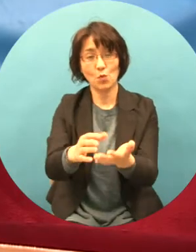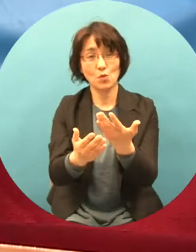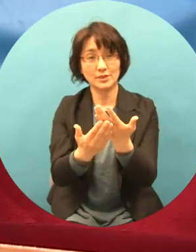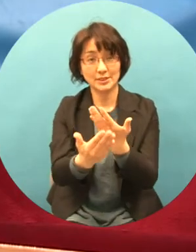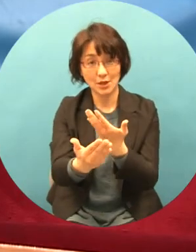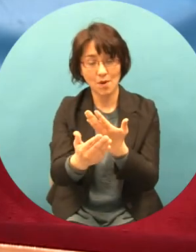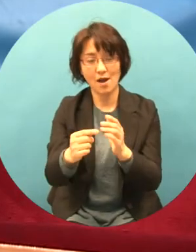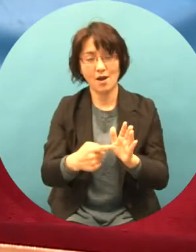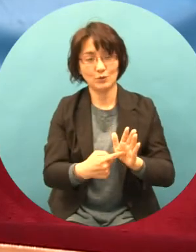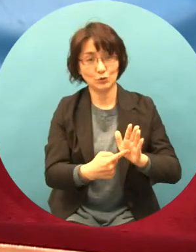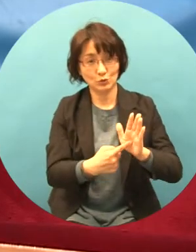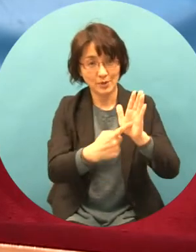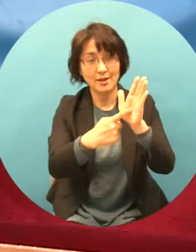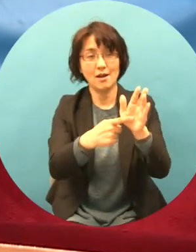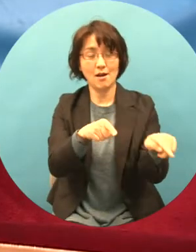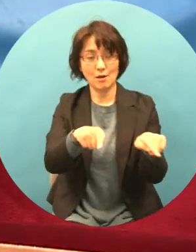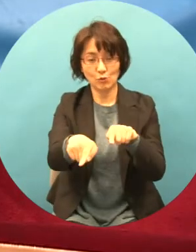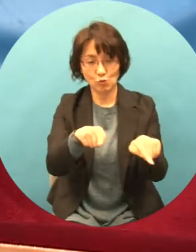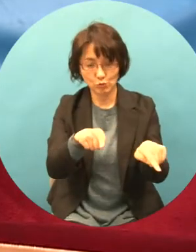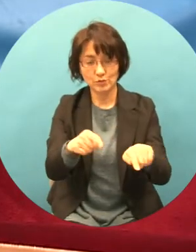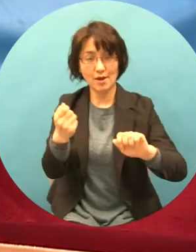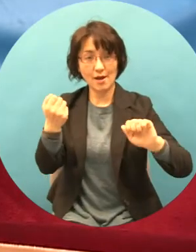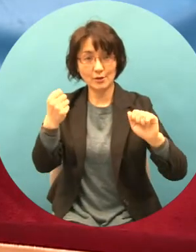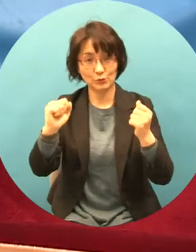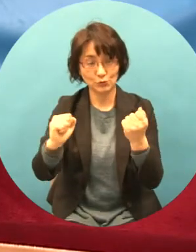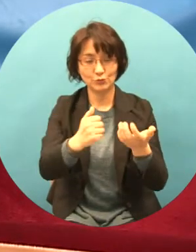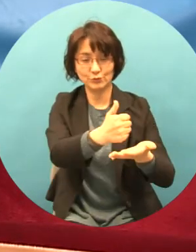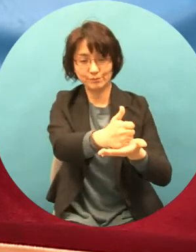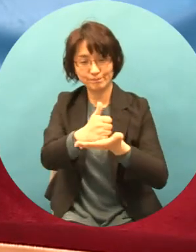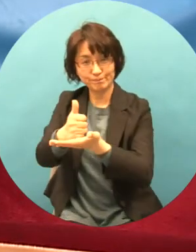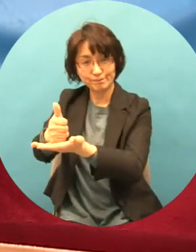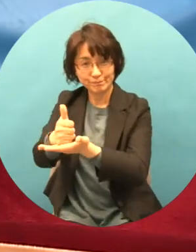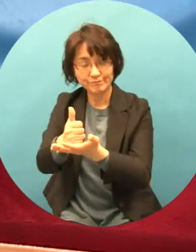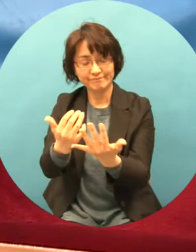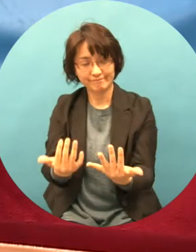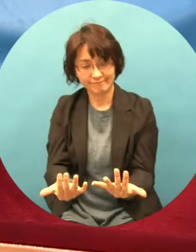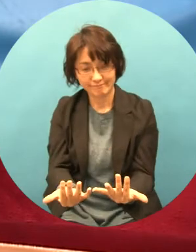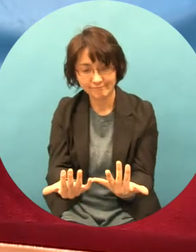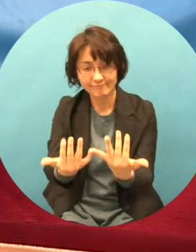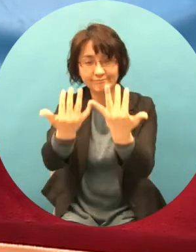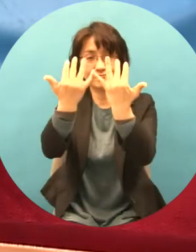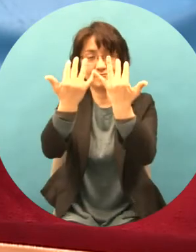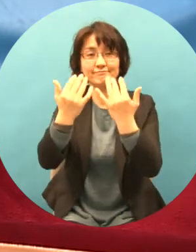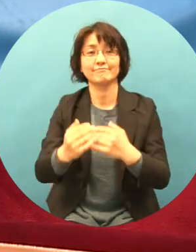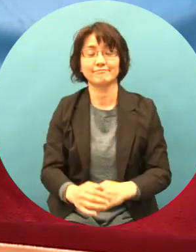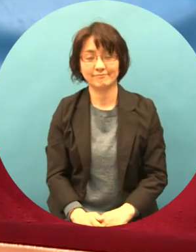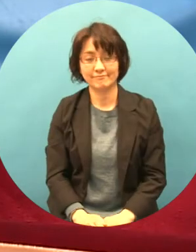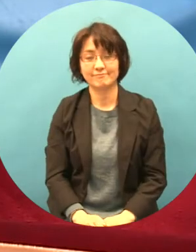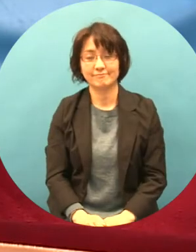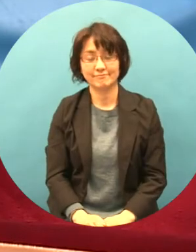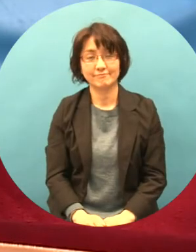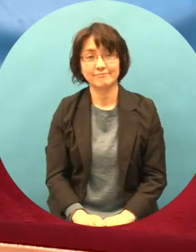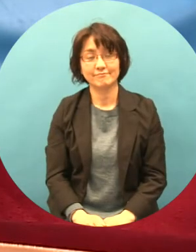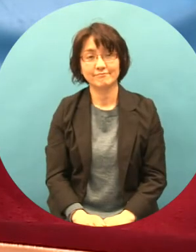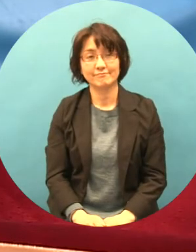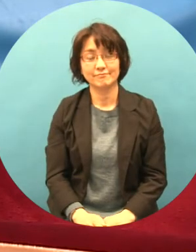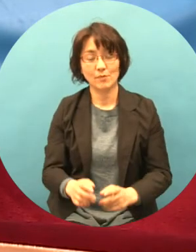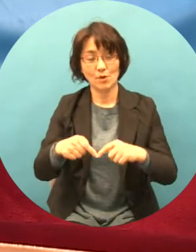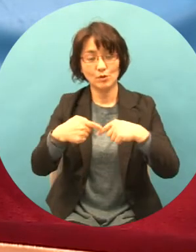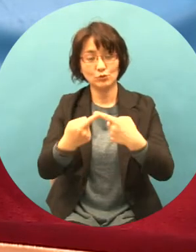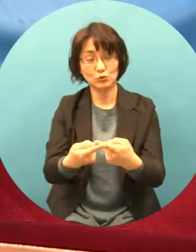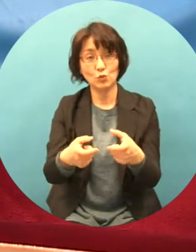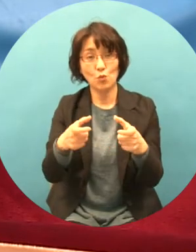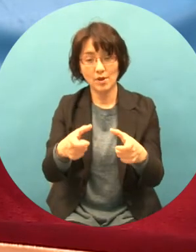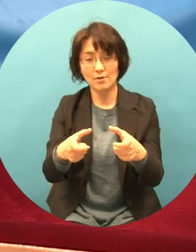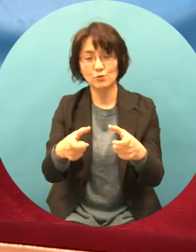では毎年著名な監督や俳優をお呼びして華やかに開催しております。授賞式券